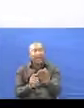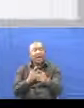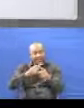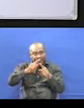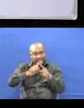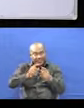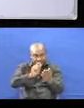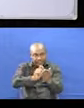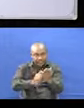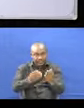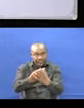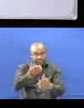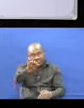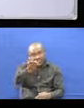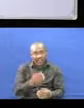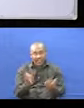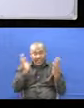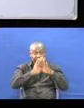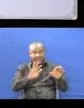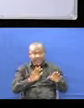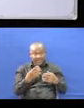pamoja. Mfano,